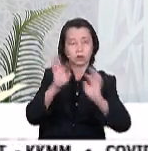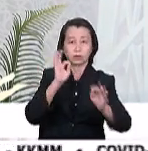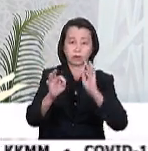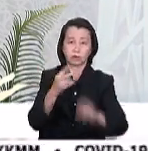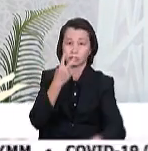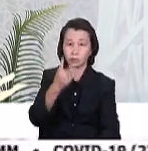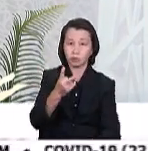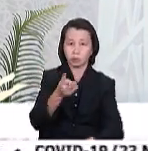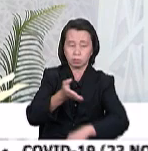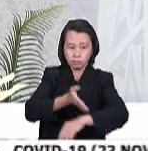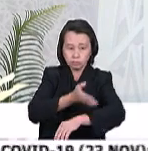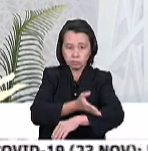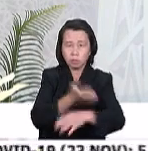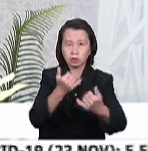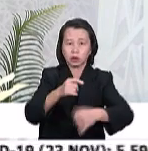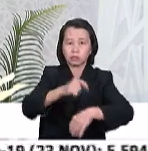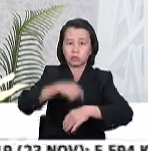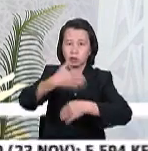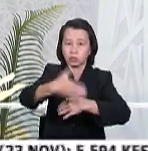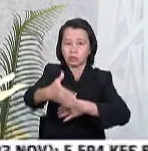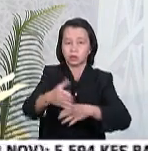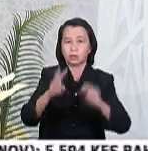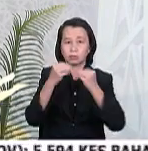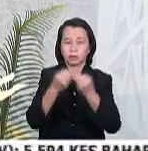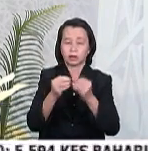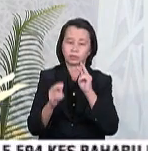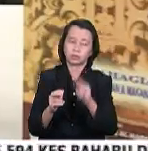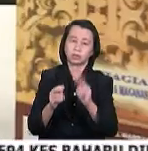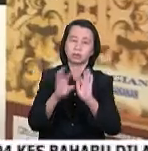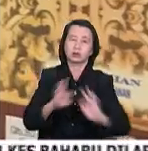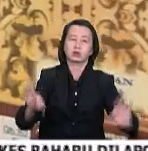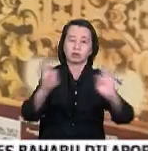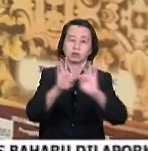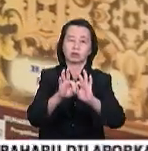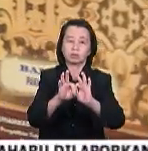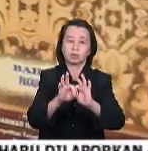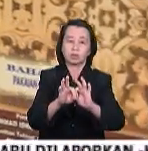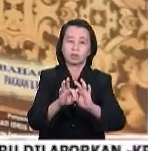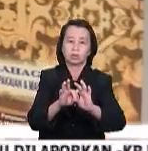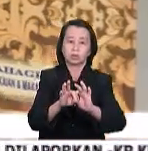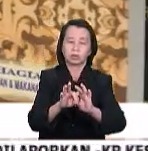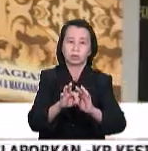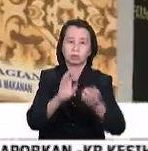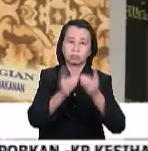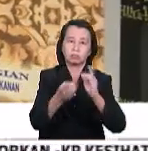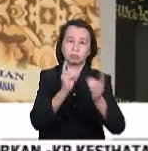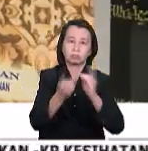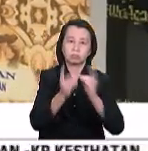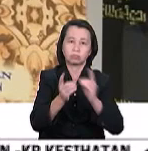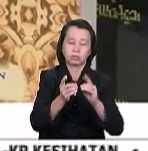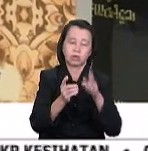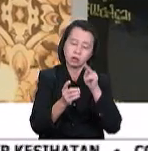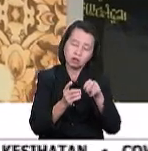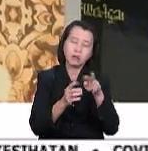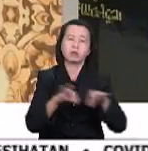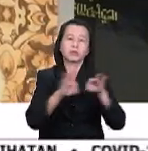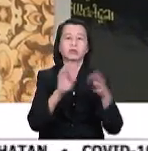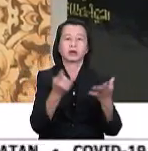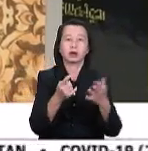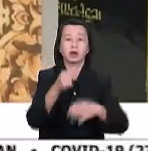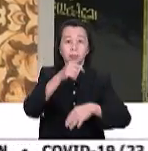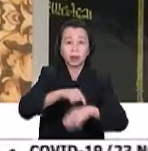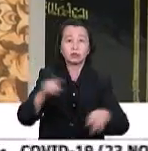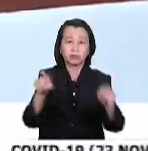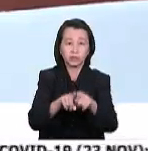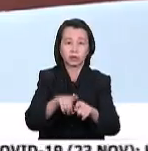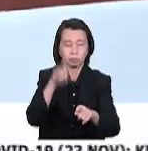melihat perkembangan semasa, masyarakat hanya melihat kepentingan digitalisasi dokumen-dokumen yang ada. Tapi dalam masa sama